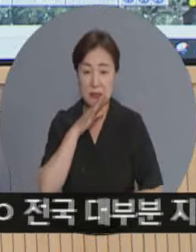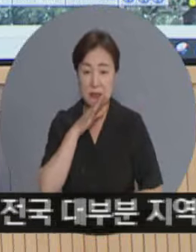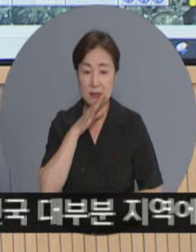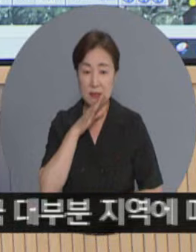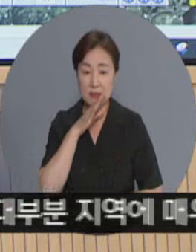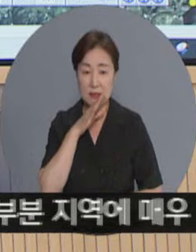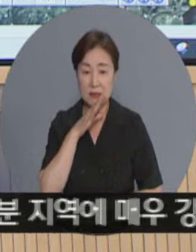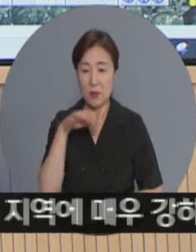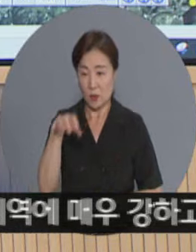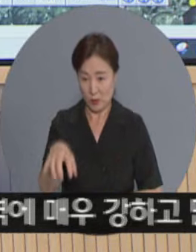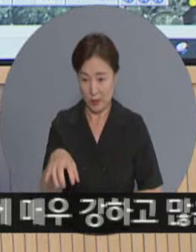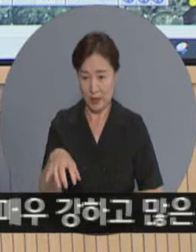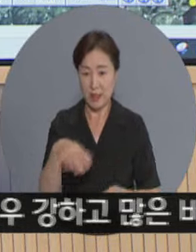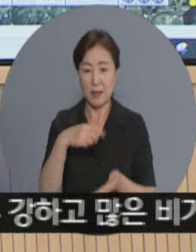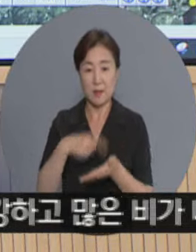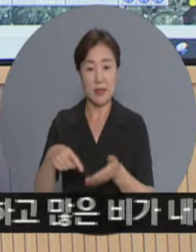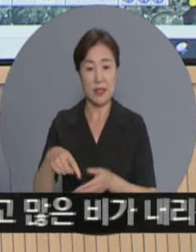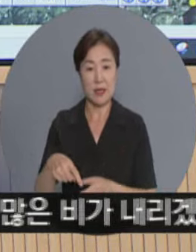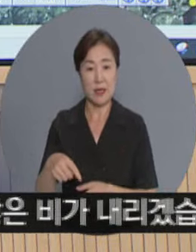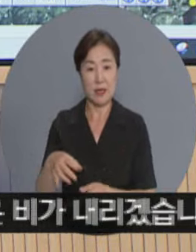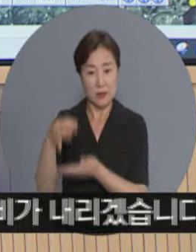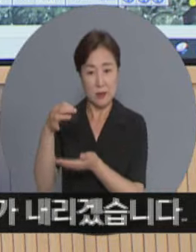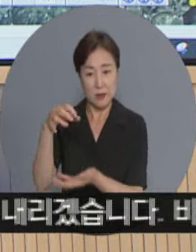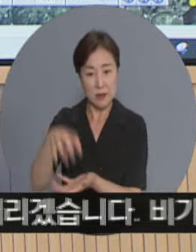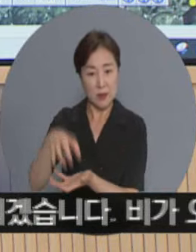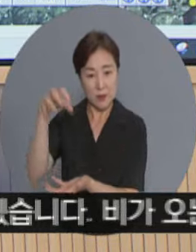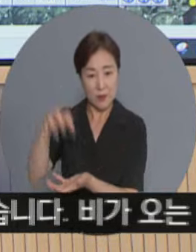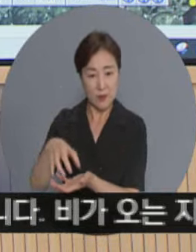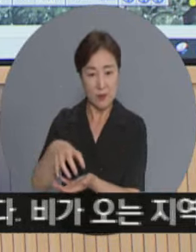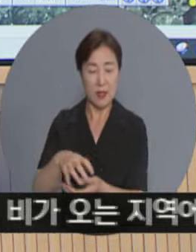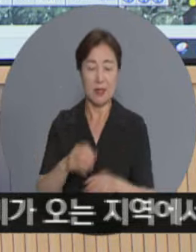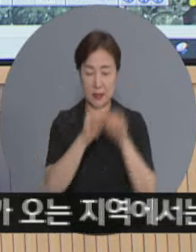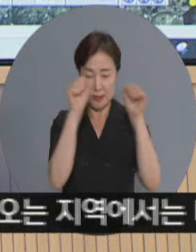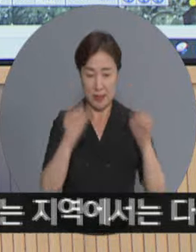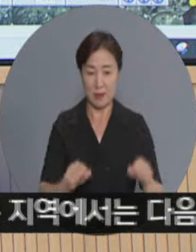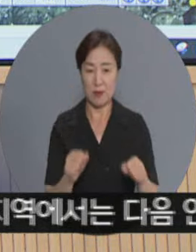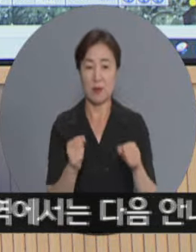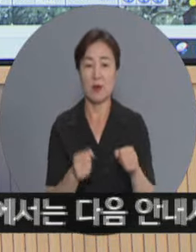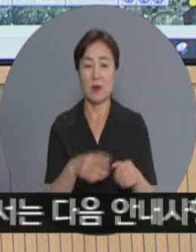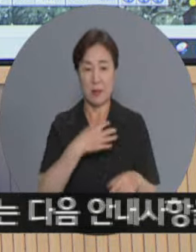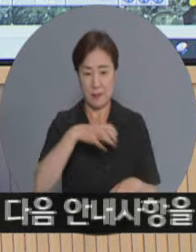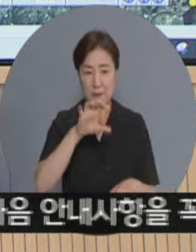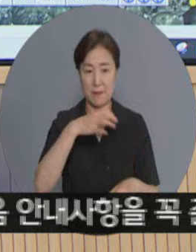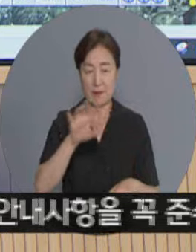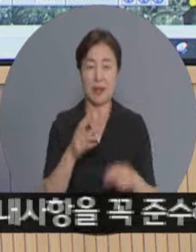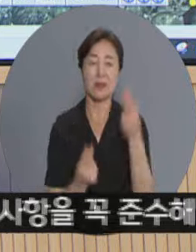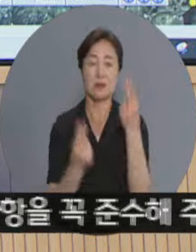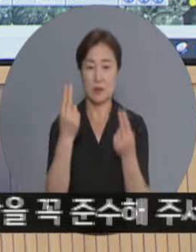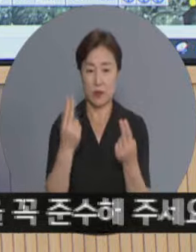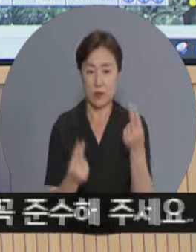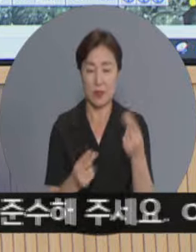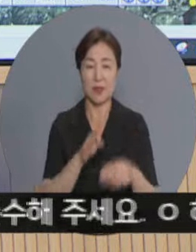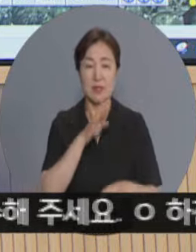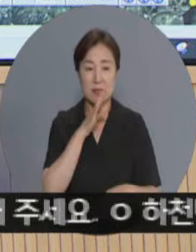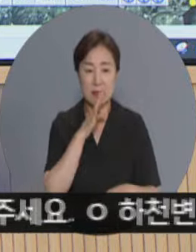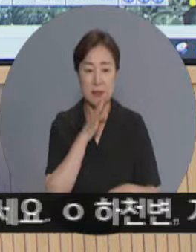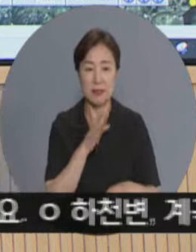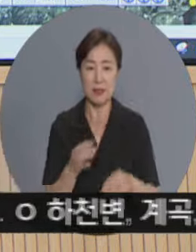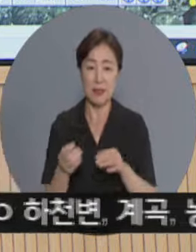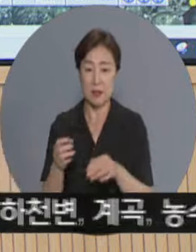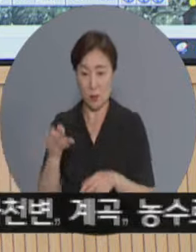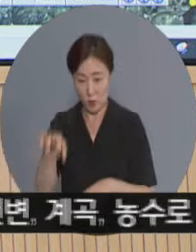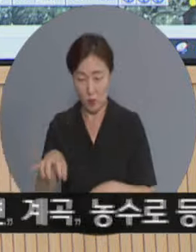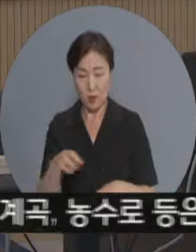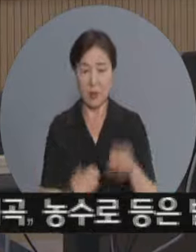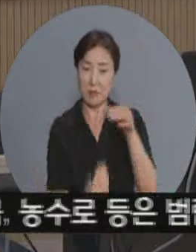현장 나간 값을 시스템에 반영을 해가지고 실제로 현장과 가상 데이터 상황, 가상 데이터 값이 일치할